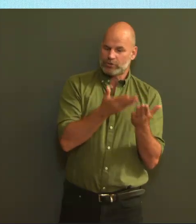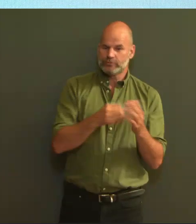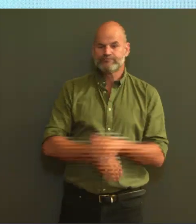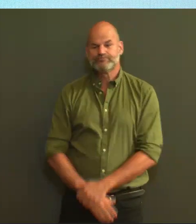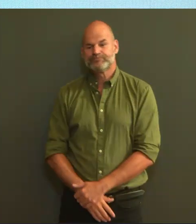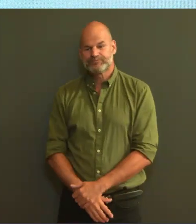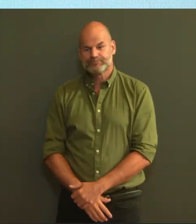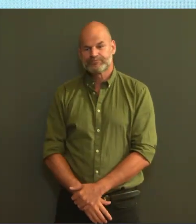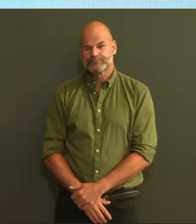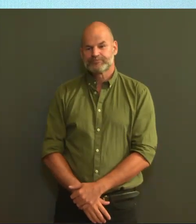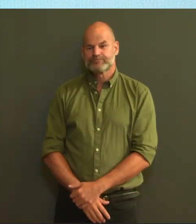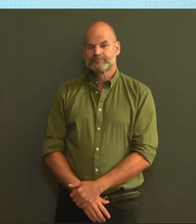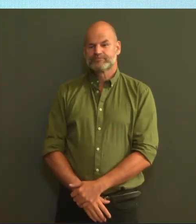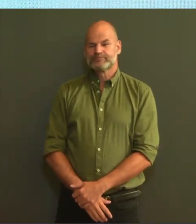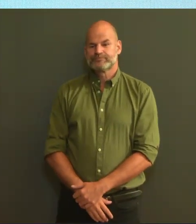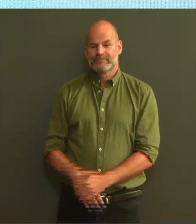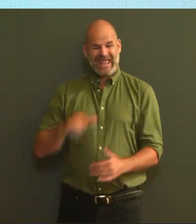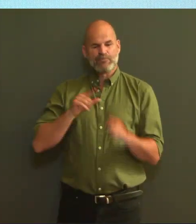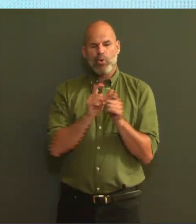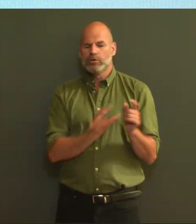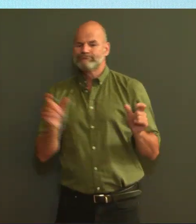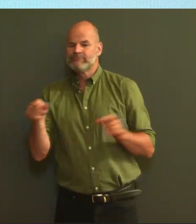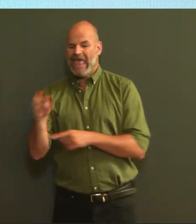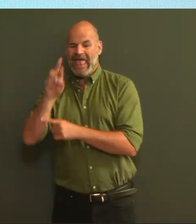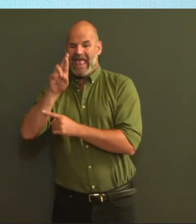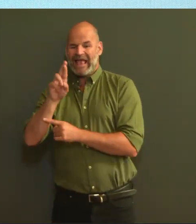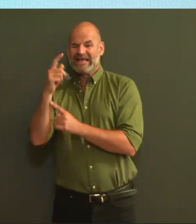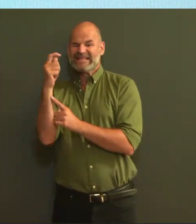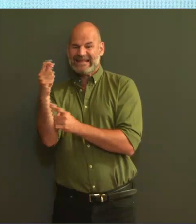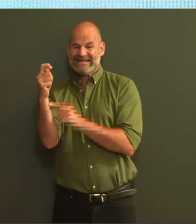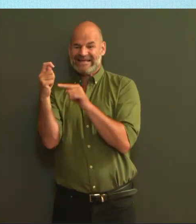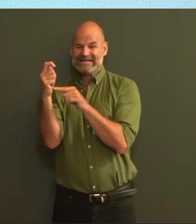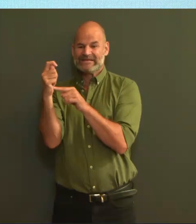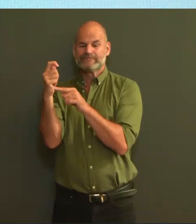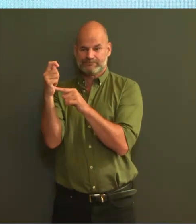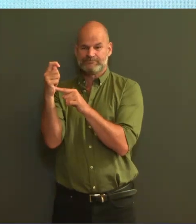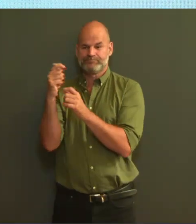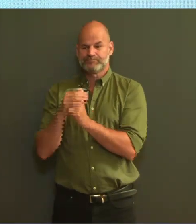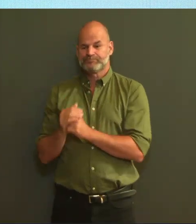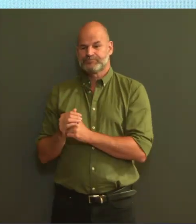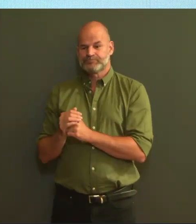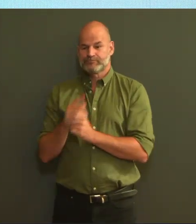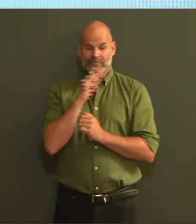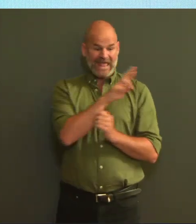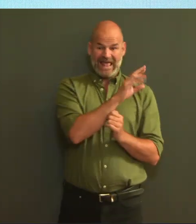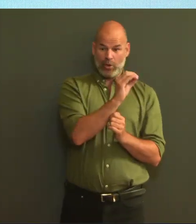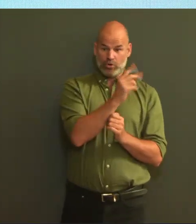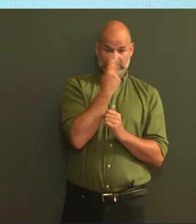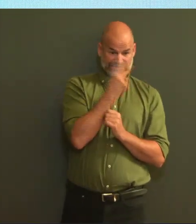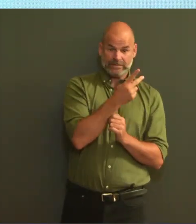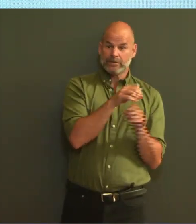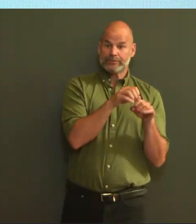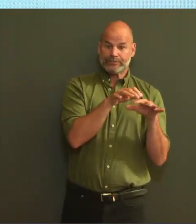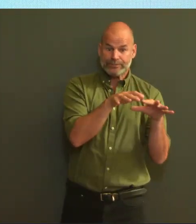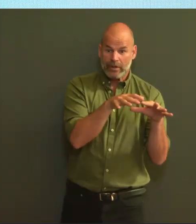wordt ook bepaald door de maatregelen die genomen worden om het virus in te dijken en ook door een toename van het aantal